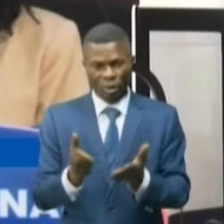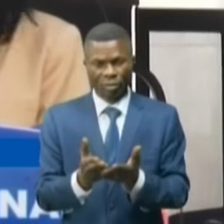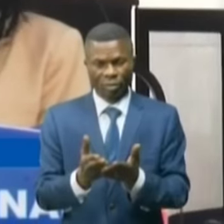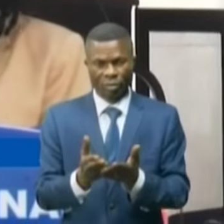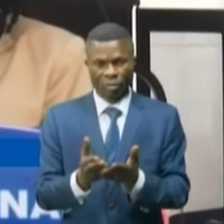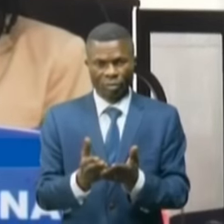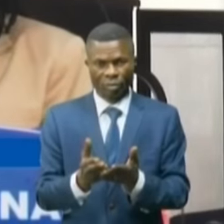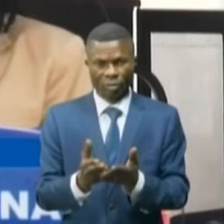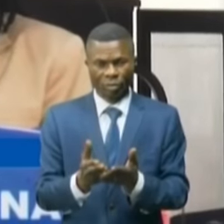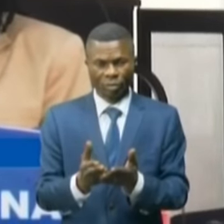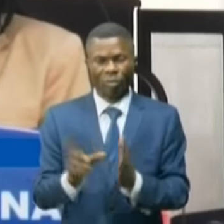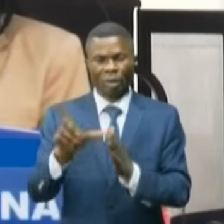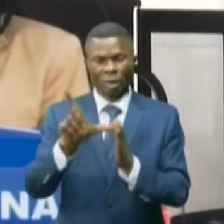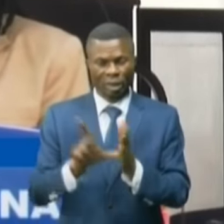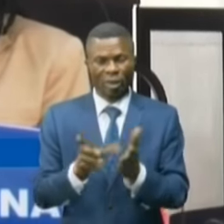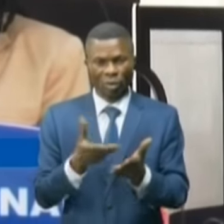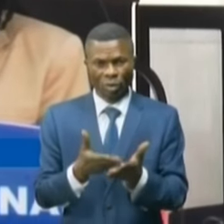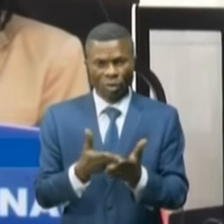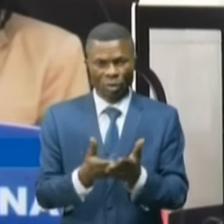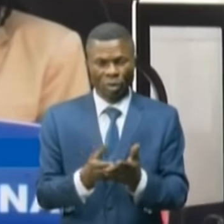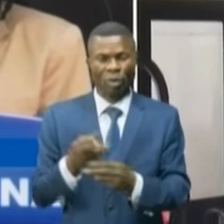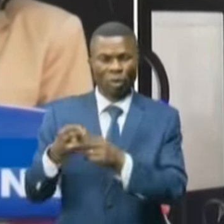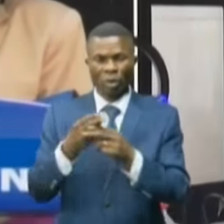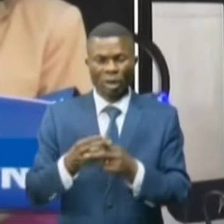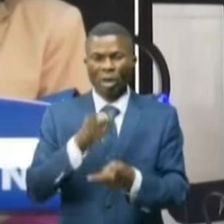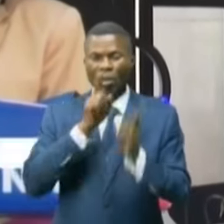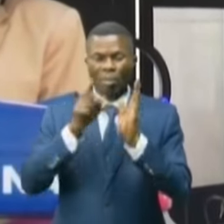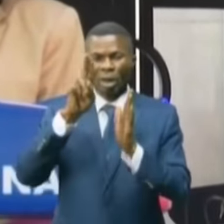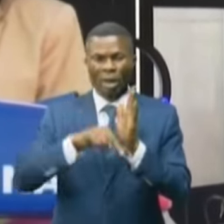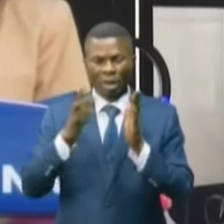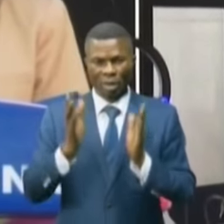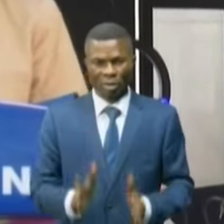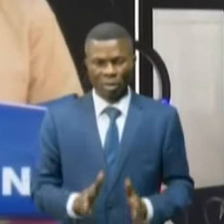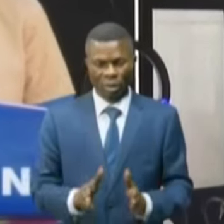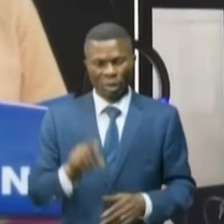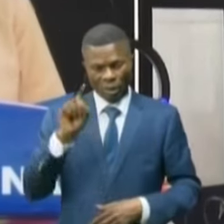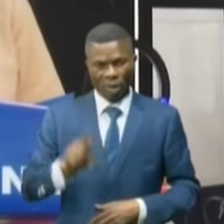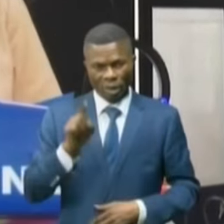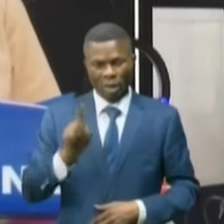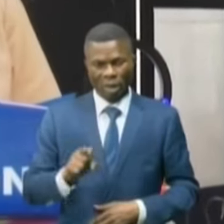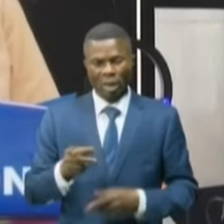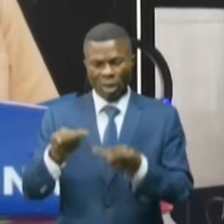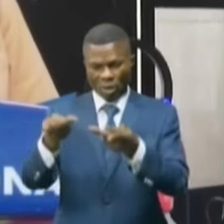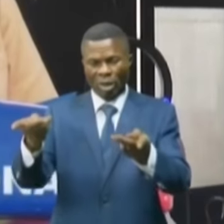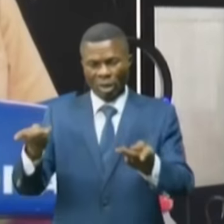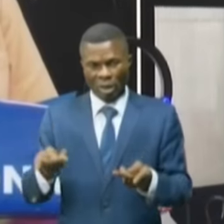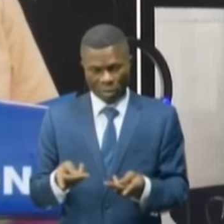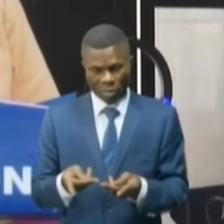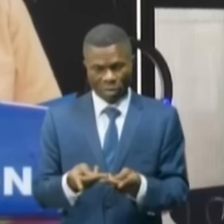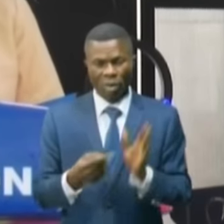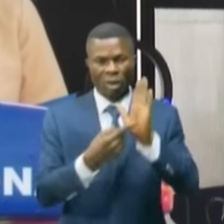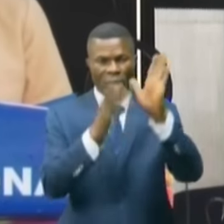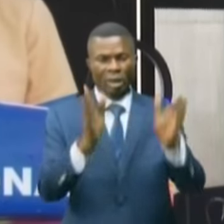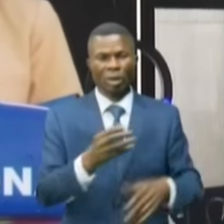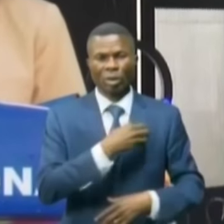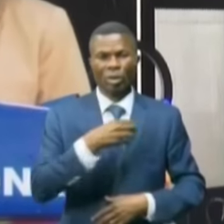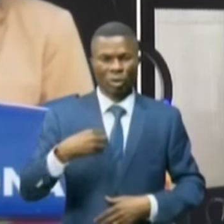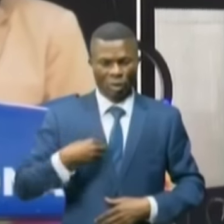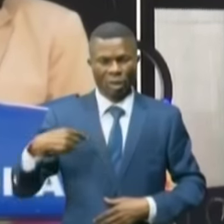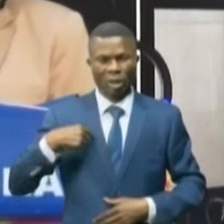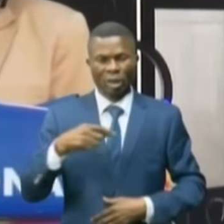de légiférer des lois, des contrôles parlementaires, il fallait un cadre autour de nos représentants où nous